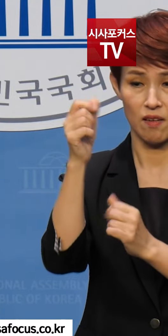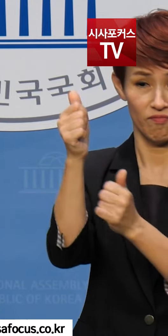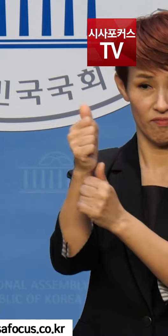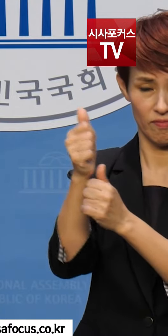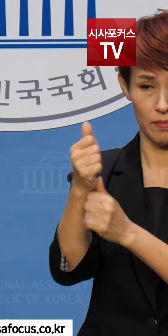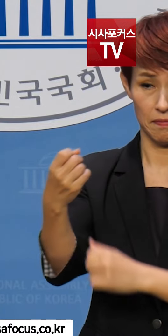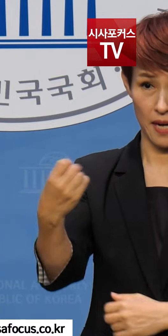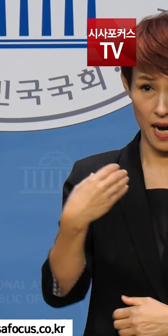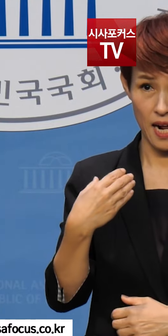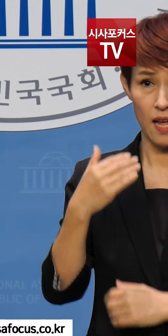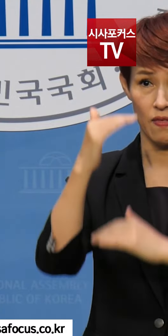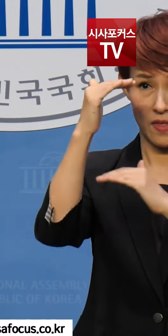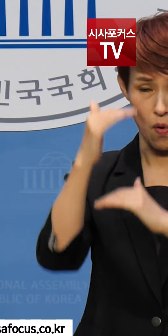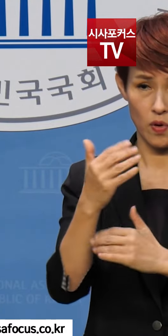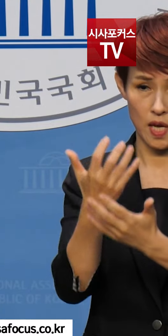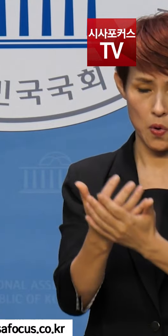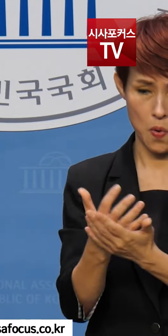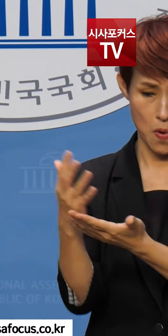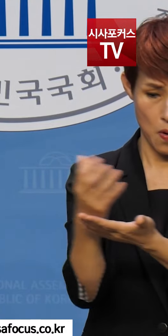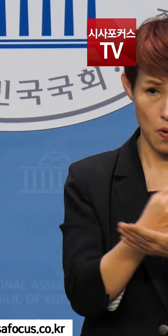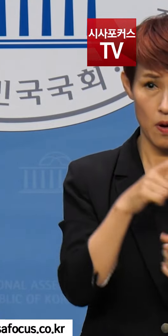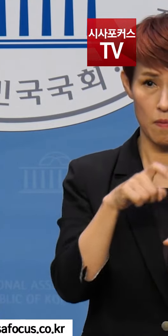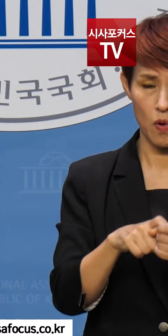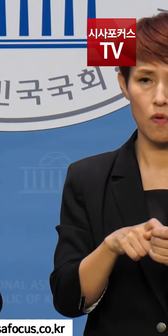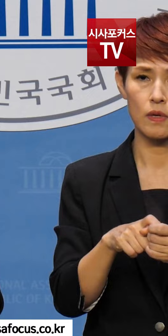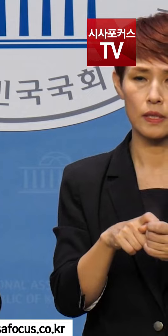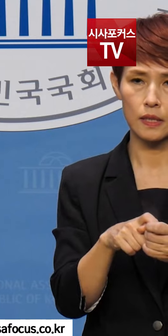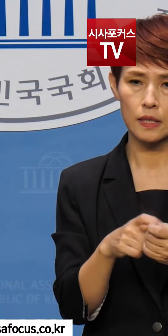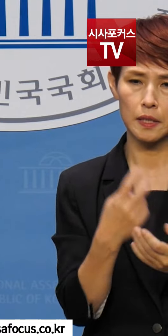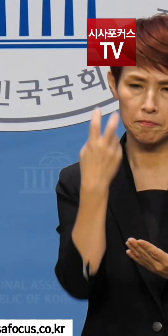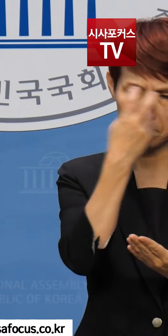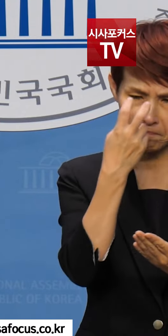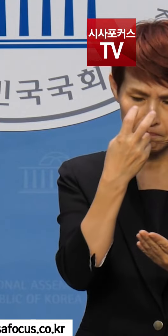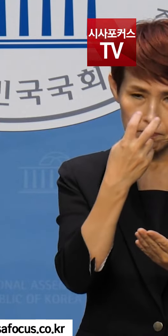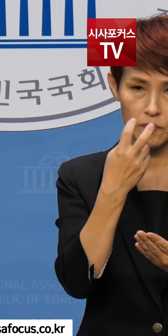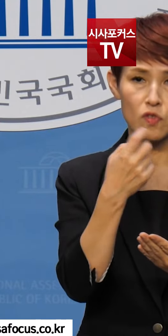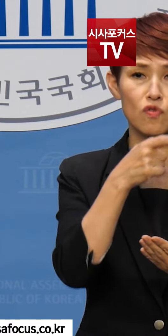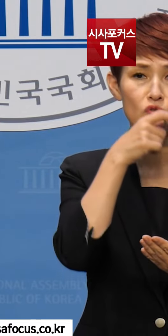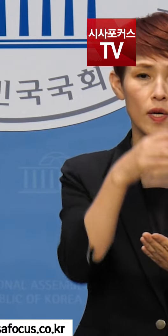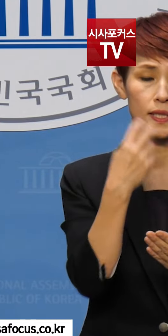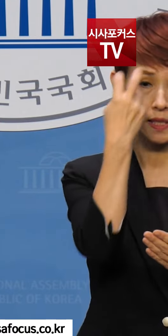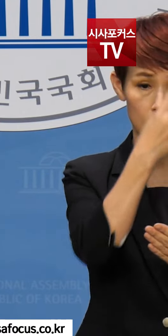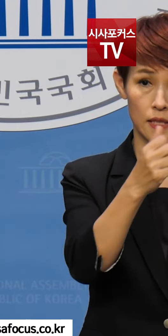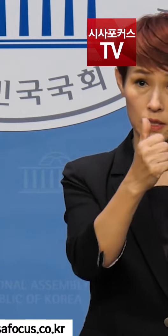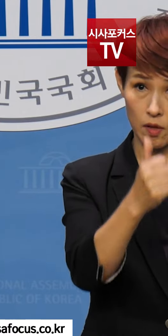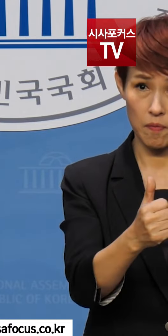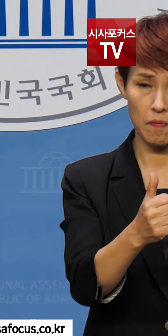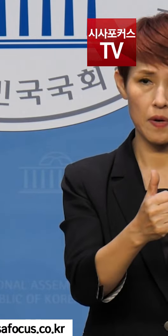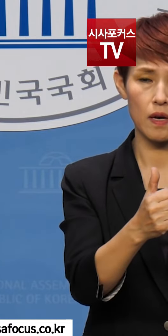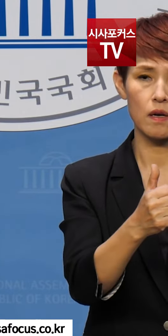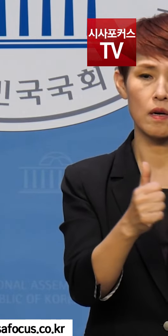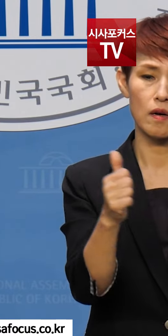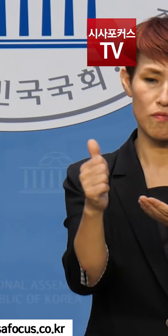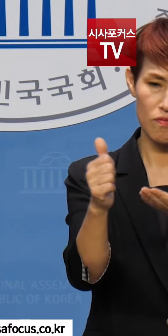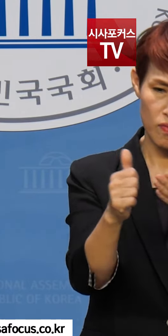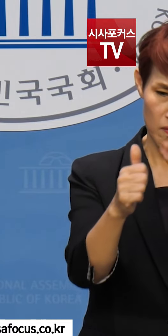주장에 대한 당시 자료 확보를 위해 사건을 수사한 수원지검에 재소자 출정